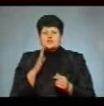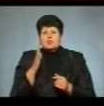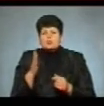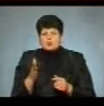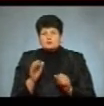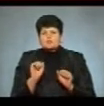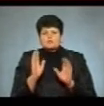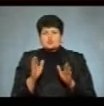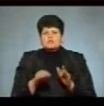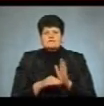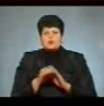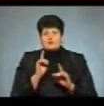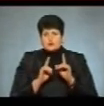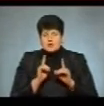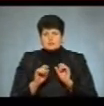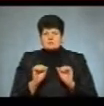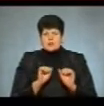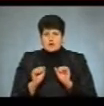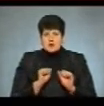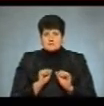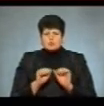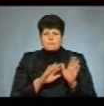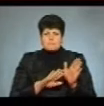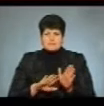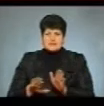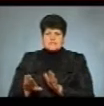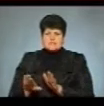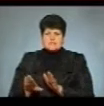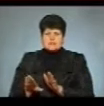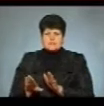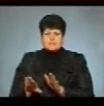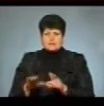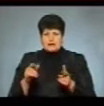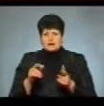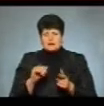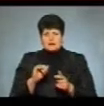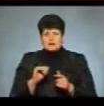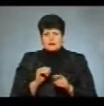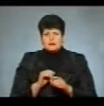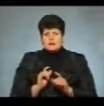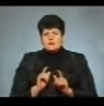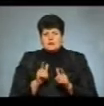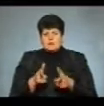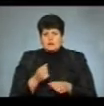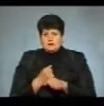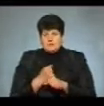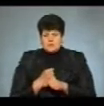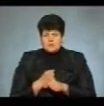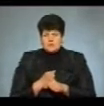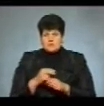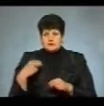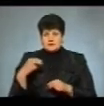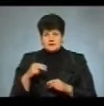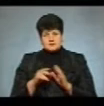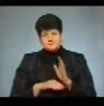ймовірно, статися з Верховною Радою, з парламентом після вже інаугурації президента? Я думаю, що з парламентом нічого